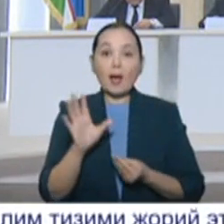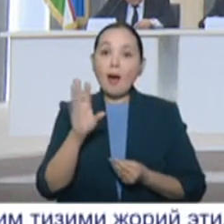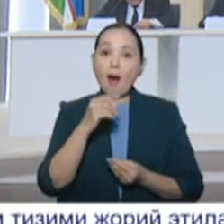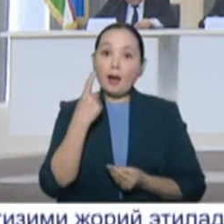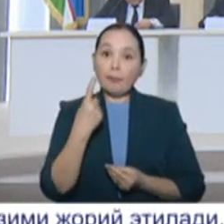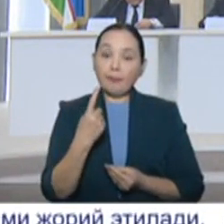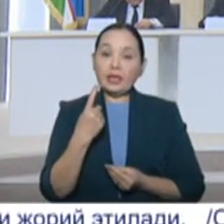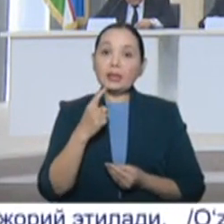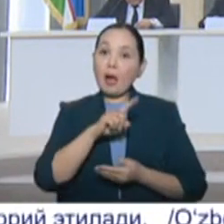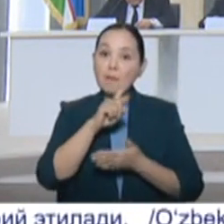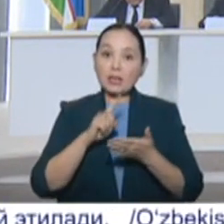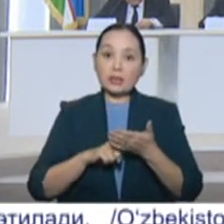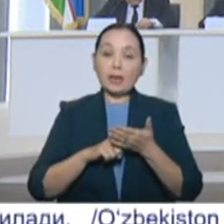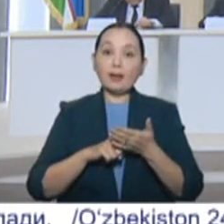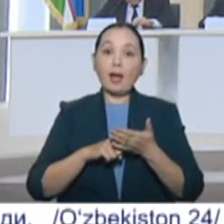bitta masalaga